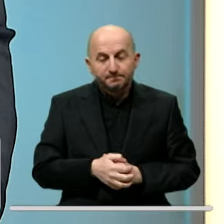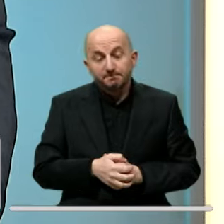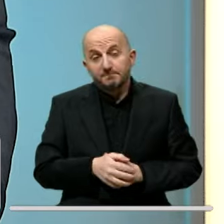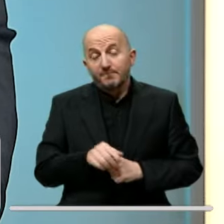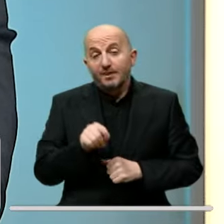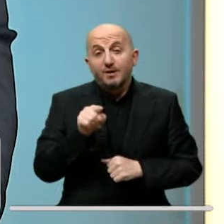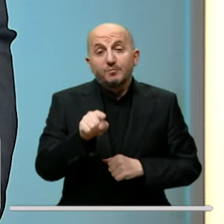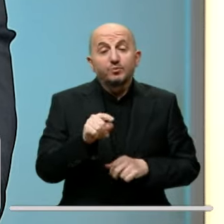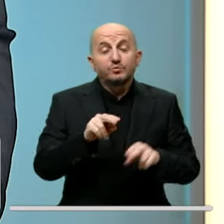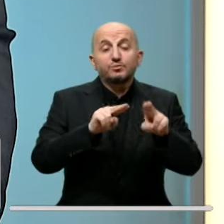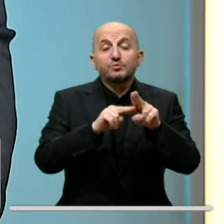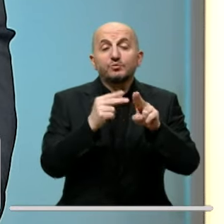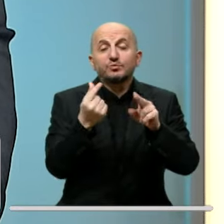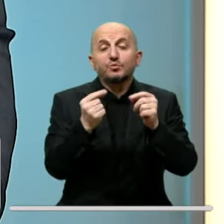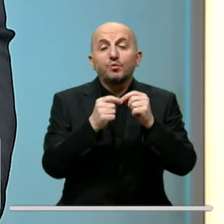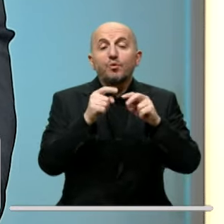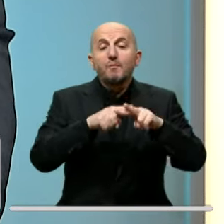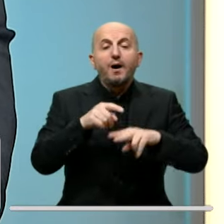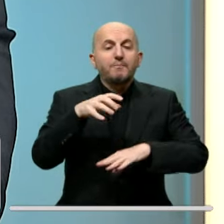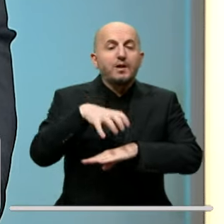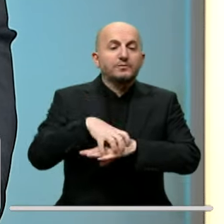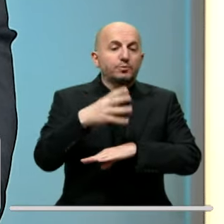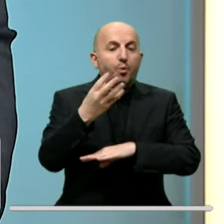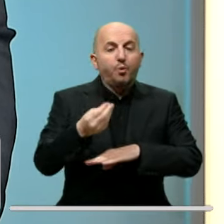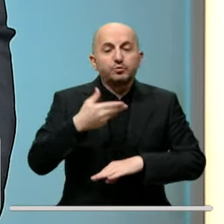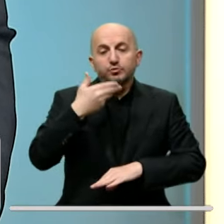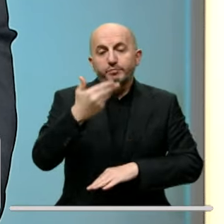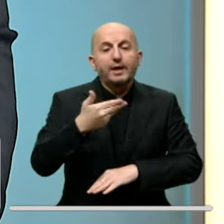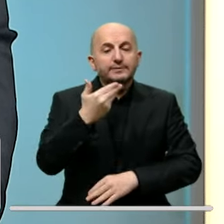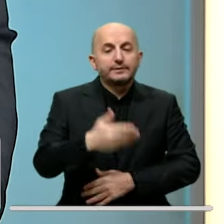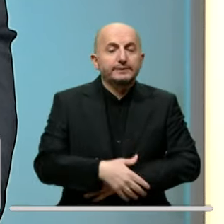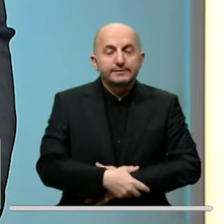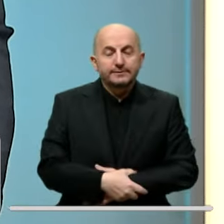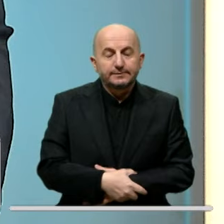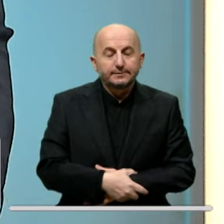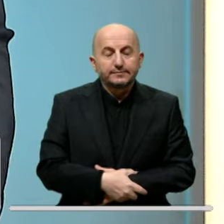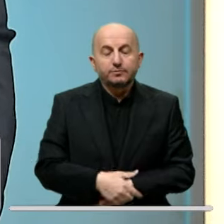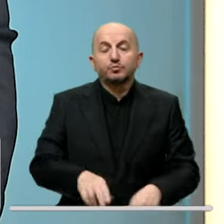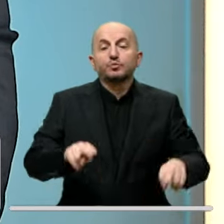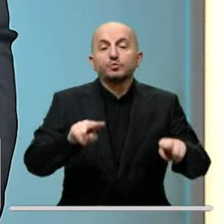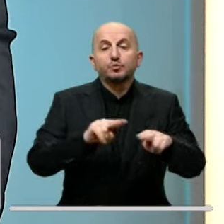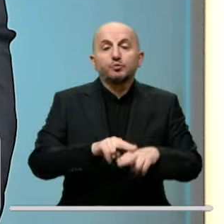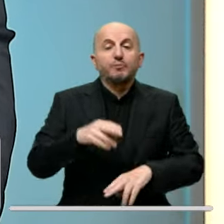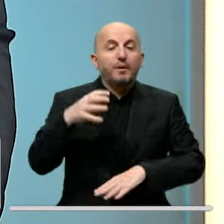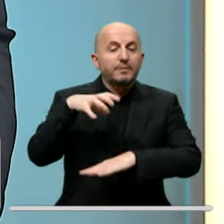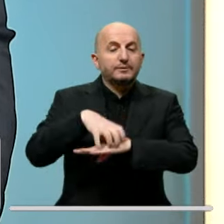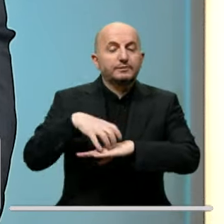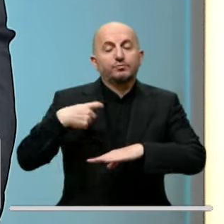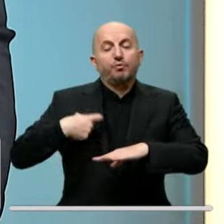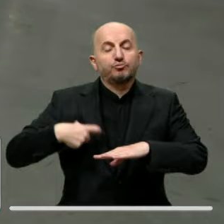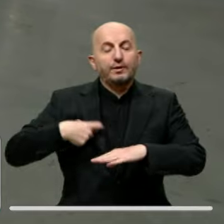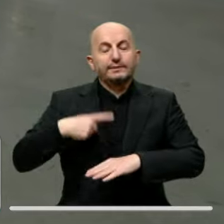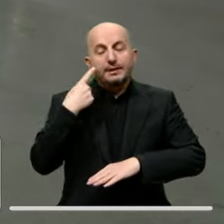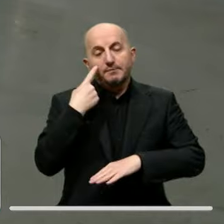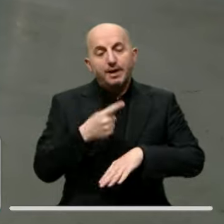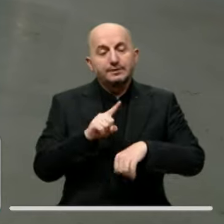Bunun Kuba Mescidi olduğu bahsedilir. Şimdi Kuba Mescidi'nin özelliklerine baktığımız